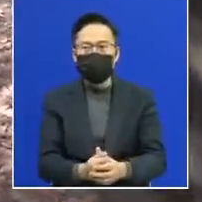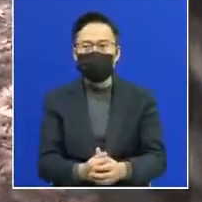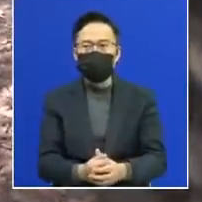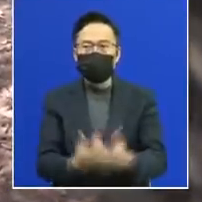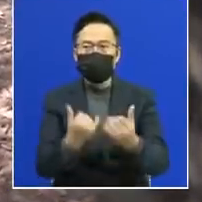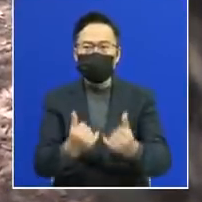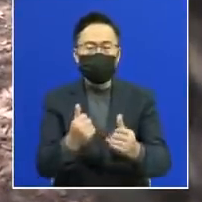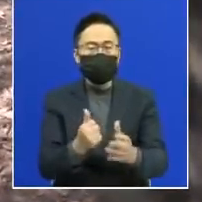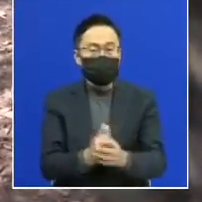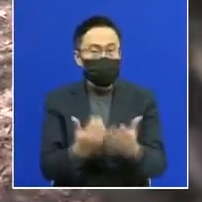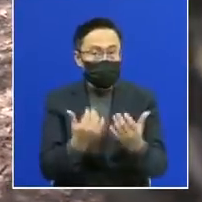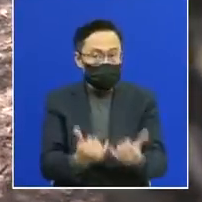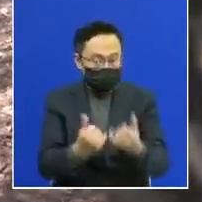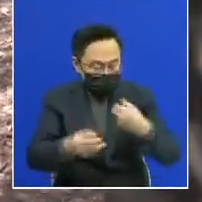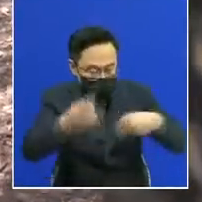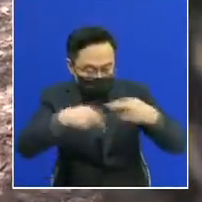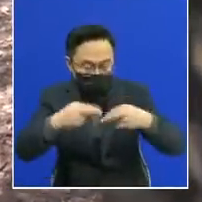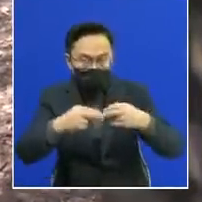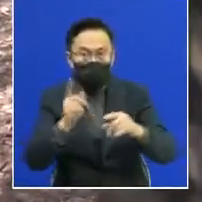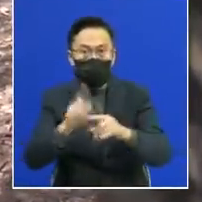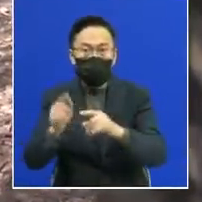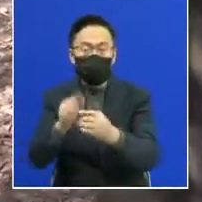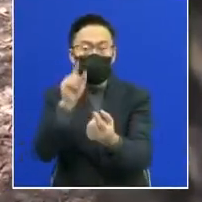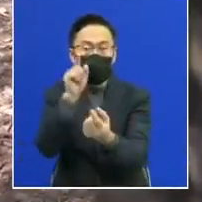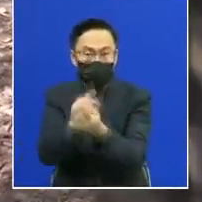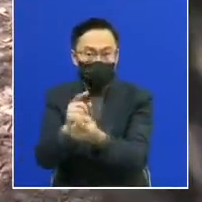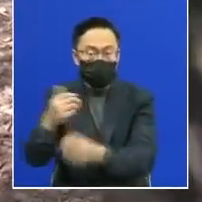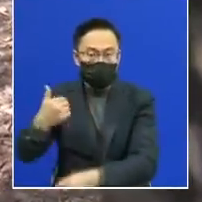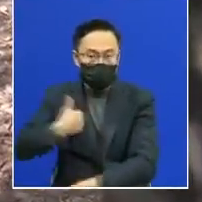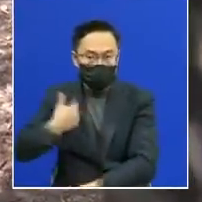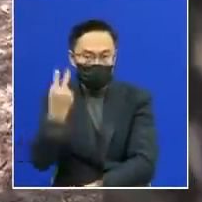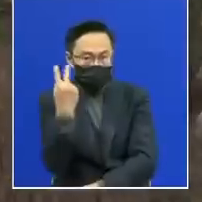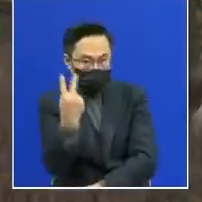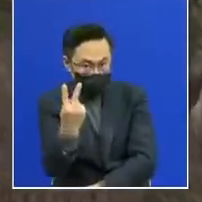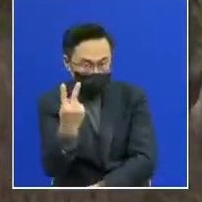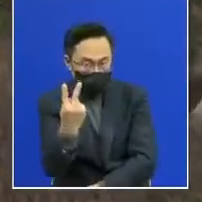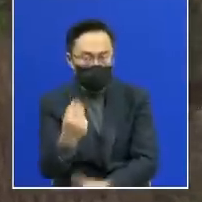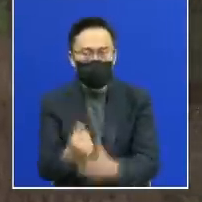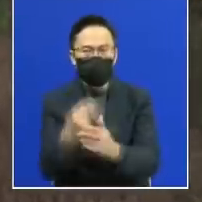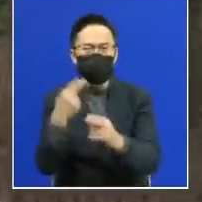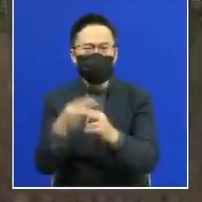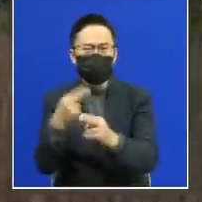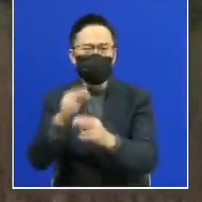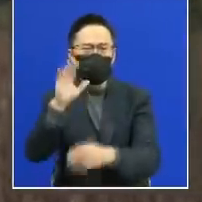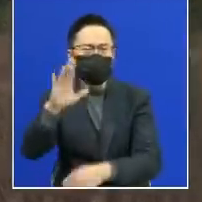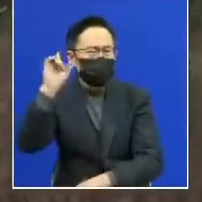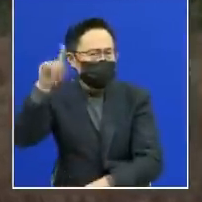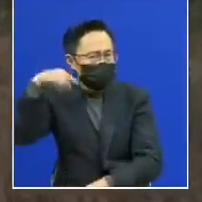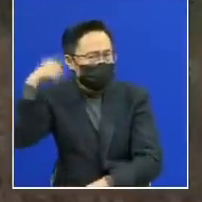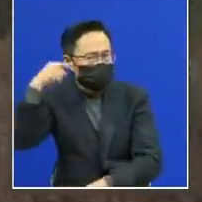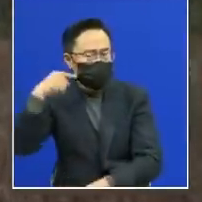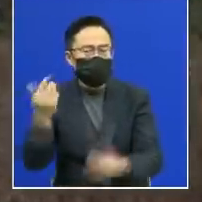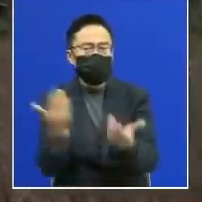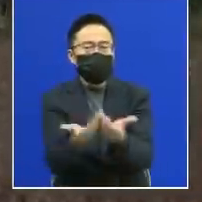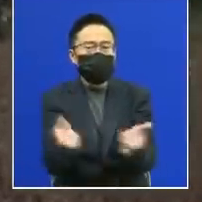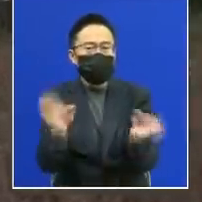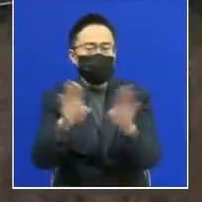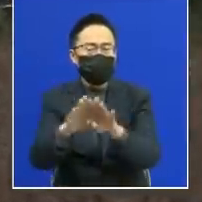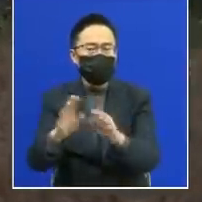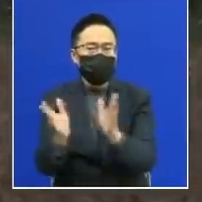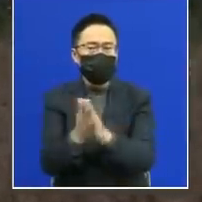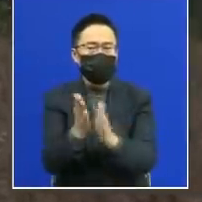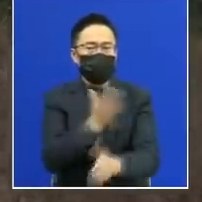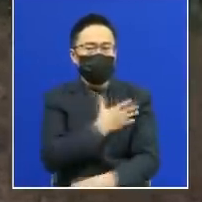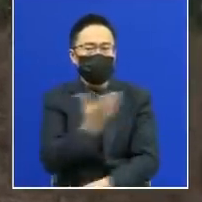พื้นที่10แปลงเนี่ยพบว่ามีอยู่2แปลงนะมีชื่อคนนามสกุลนครไทยส